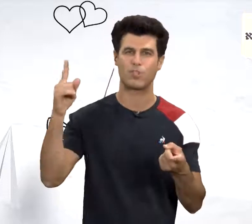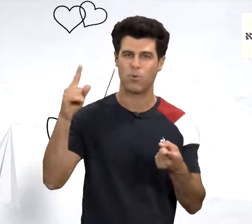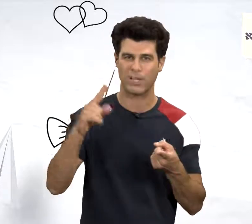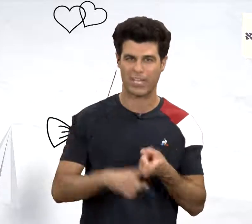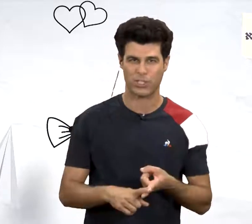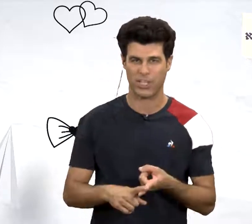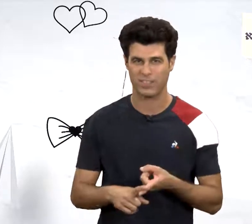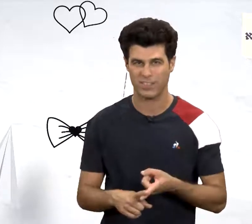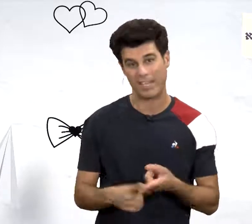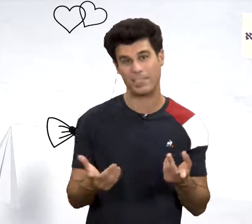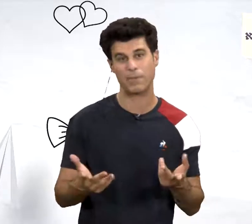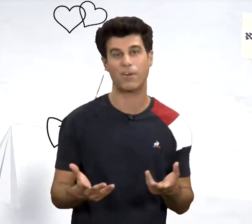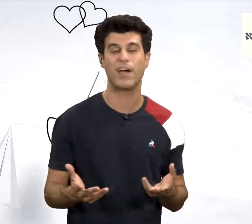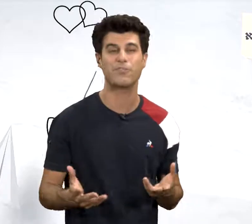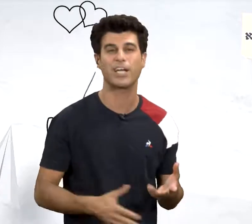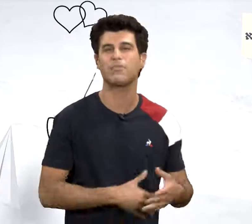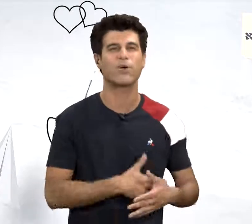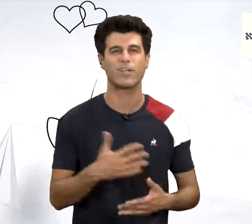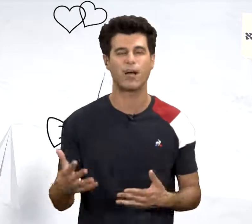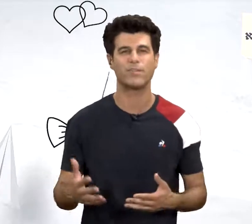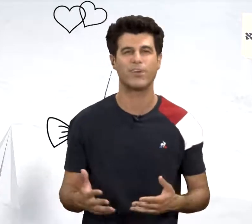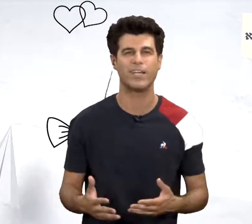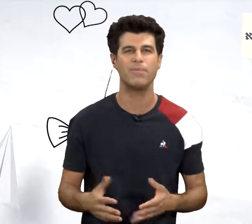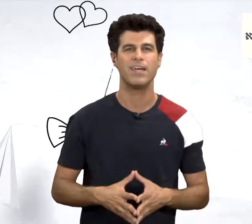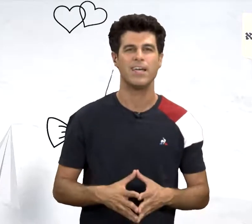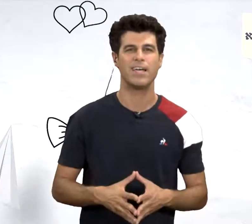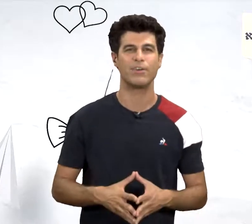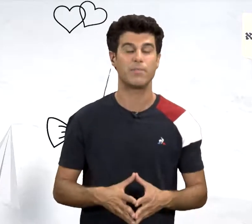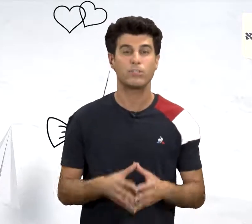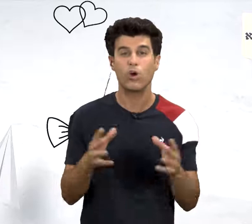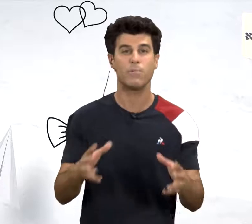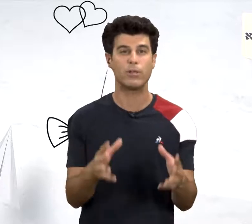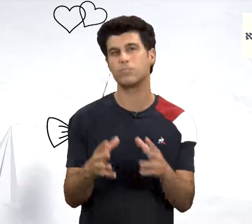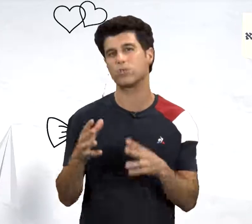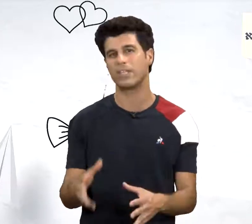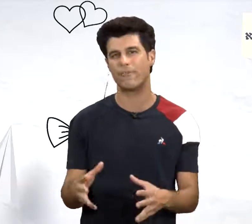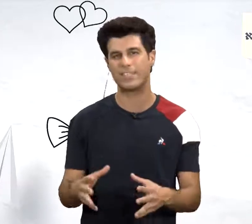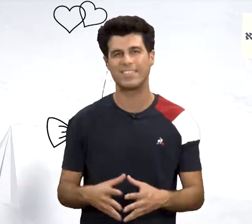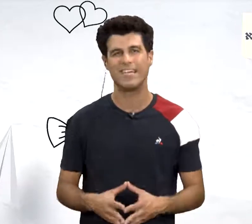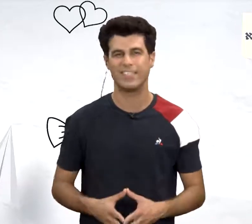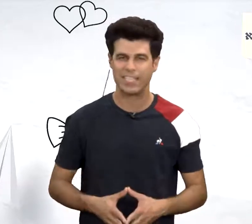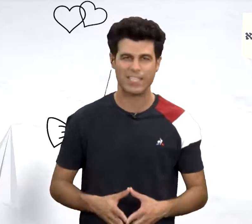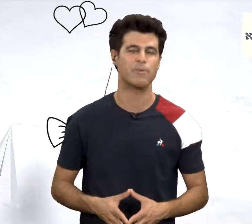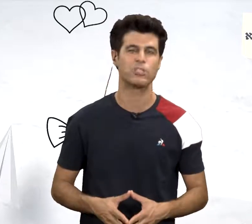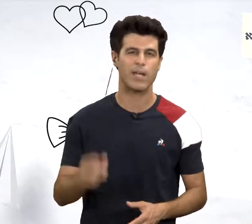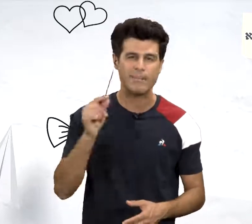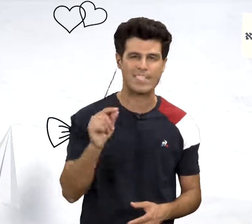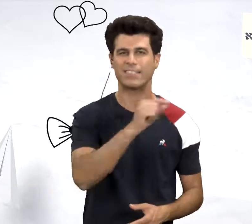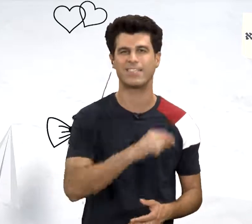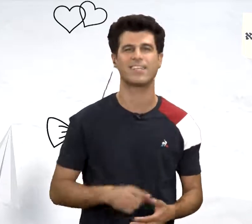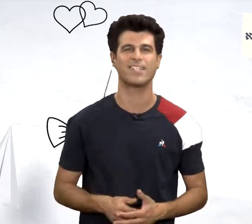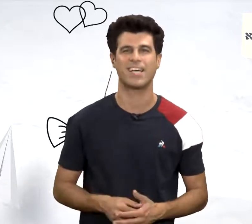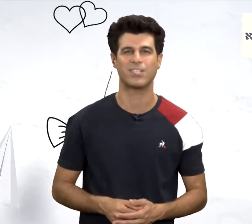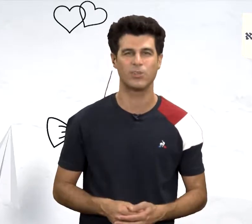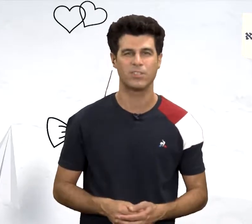א', לשמור על קשר. ראיתם, קרבה אפשרית בכל כך הרבה דברים, וכמעט כל פעילות משותפת ניתנת לביצוע עם